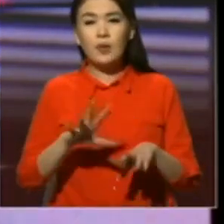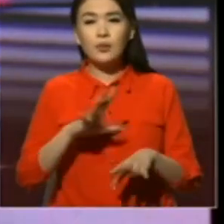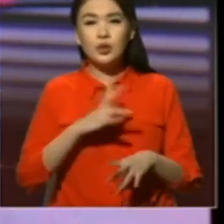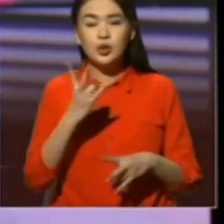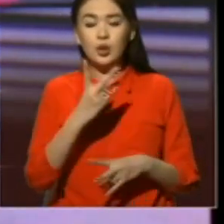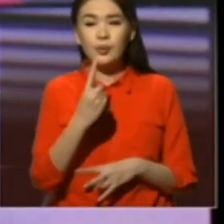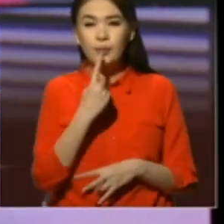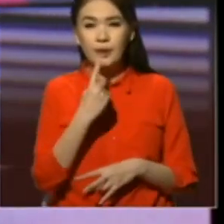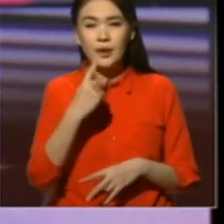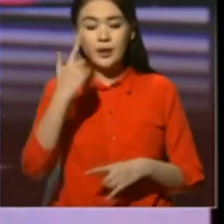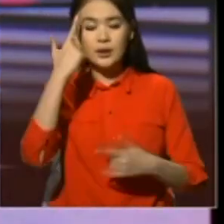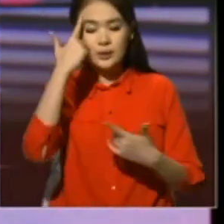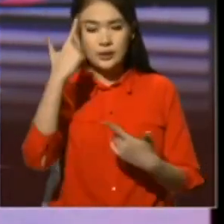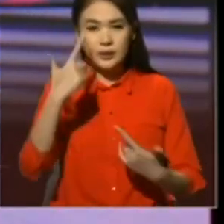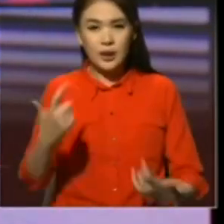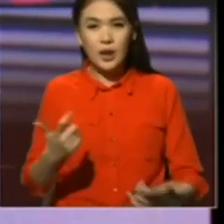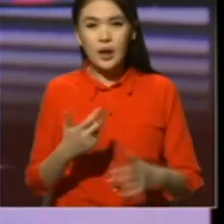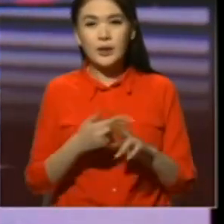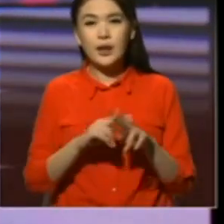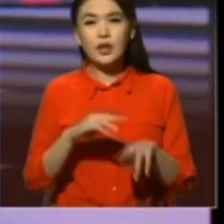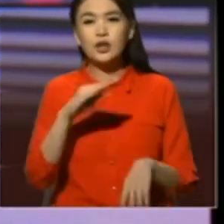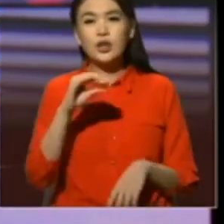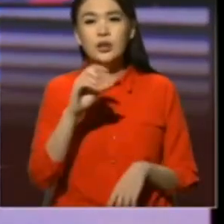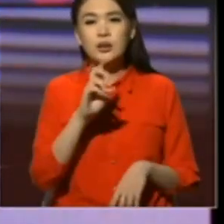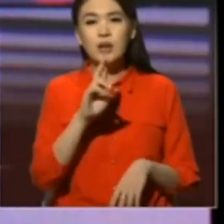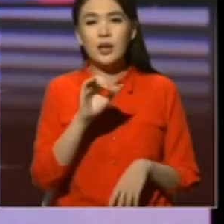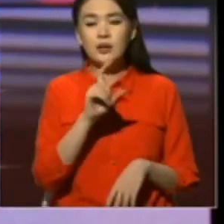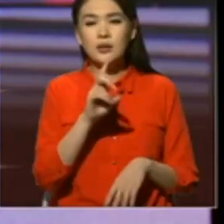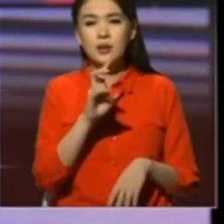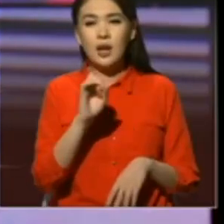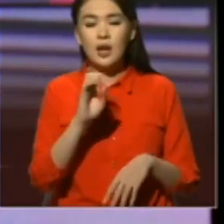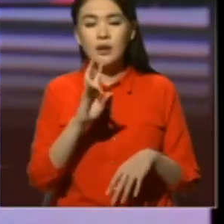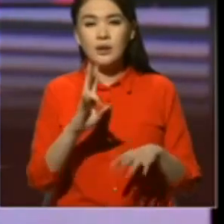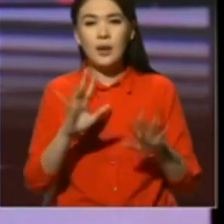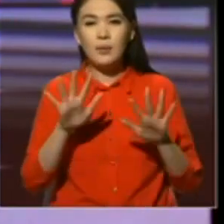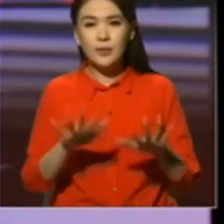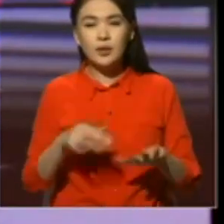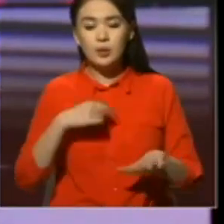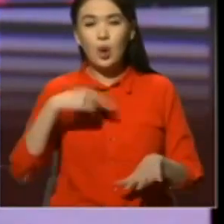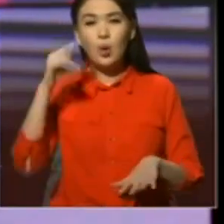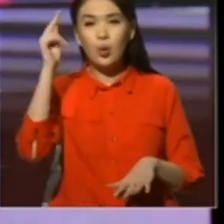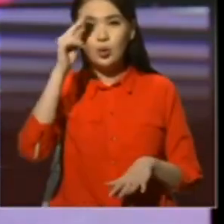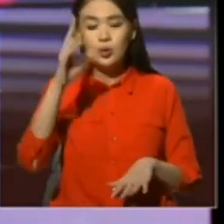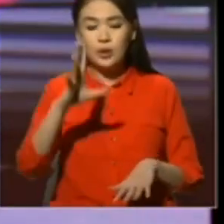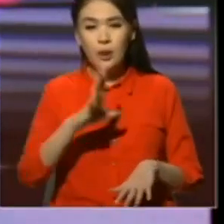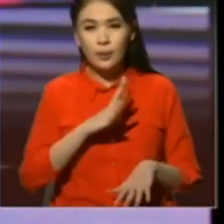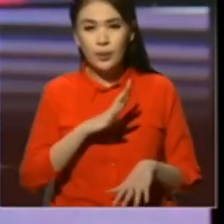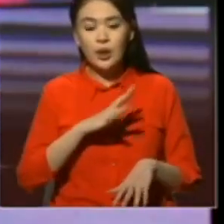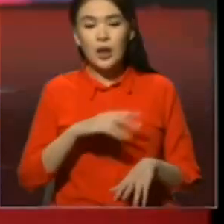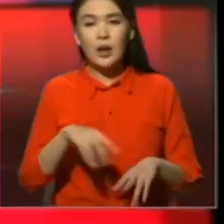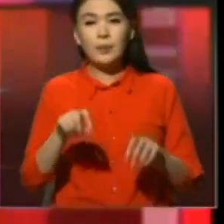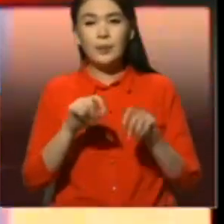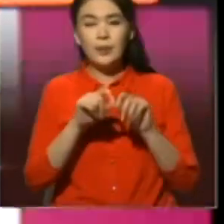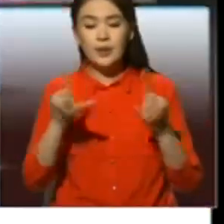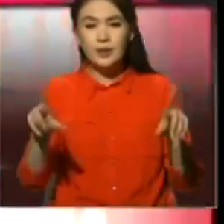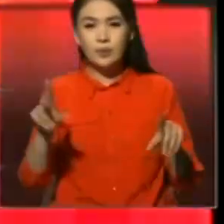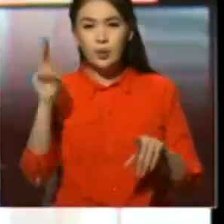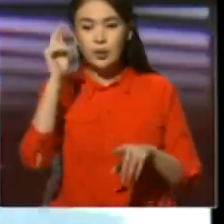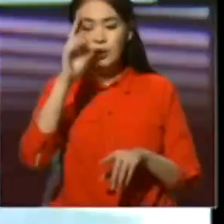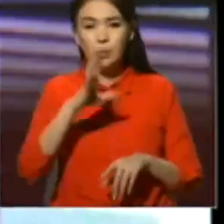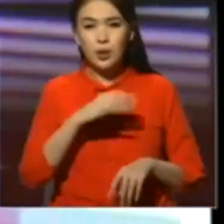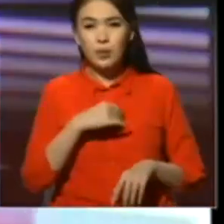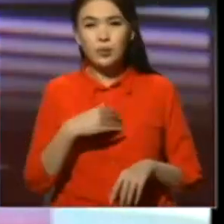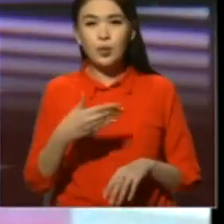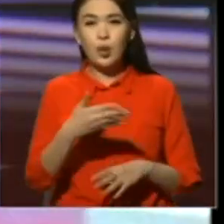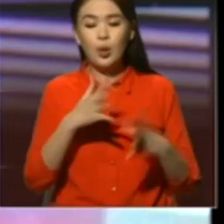қажет. Мен өзім мынау Жезқазған өңірінде оқыдым, қазақ мектебінде оқыдым. Мен ғана емес, біздің отбасыда үш ұл,